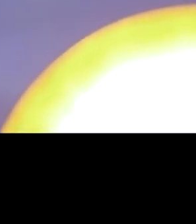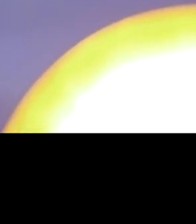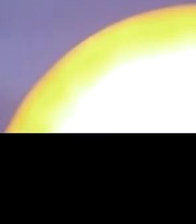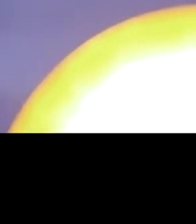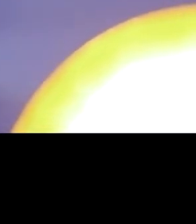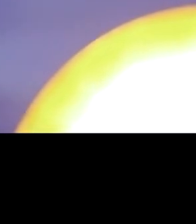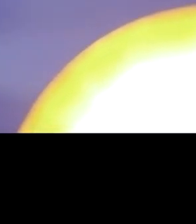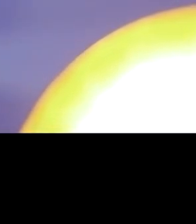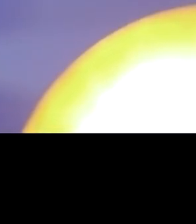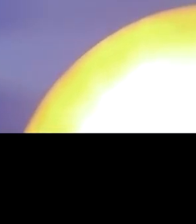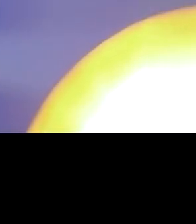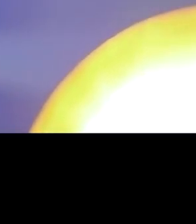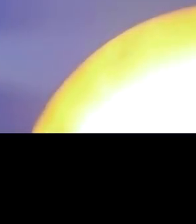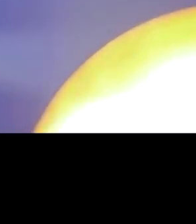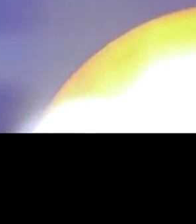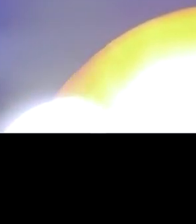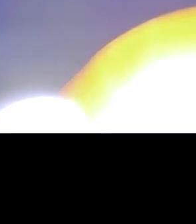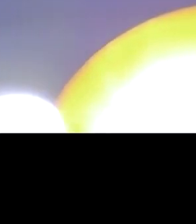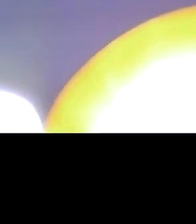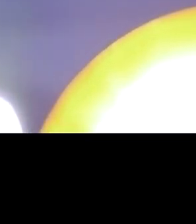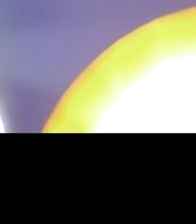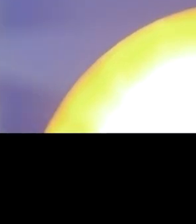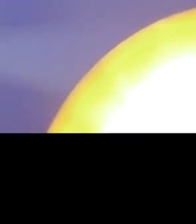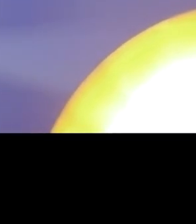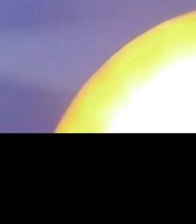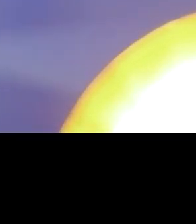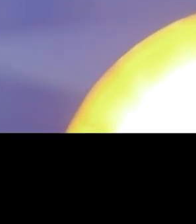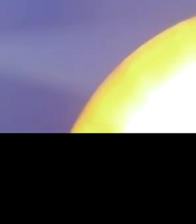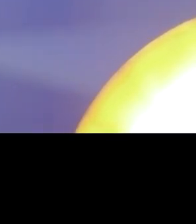vidi baš sve.